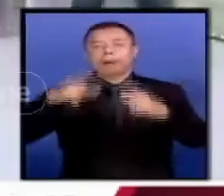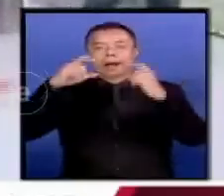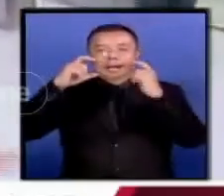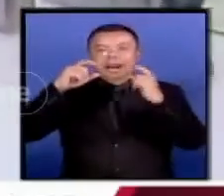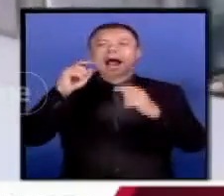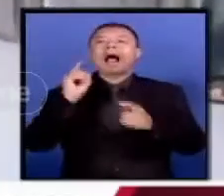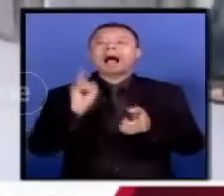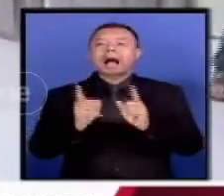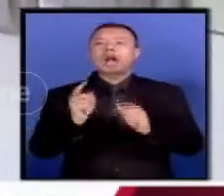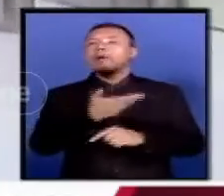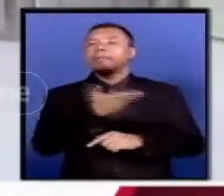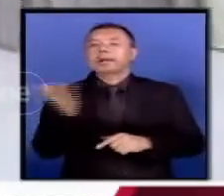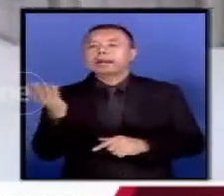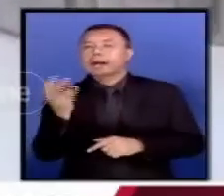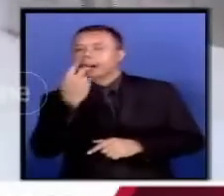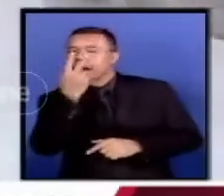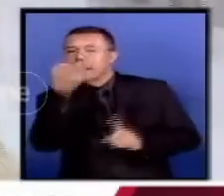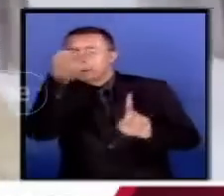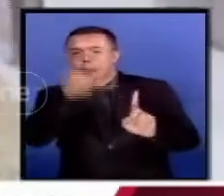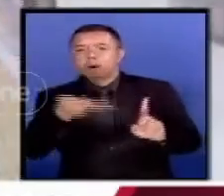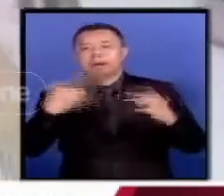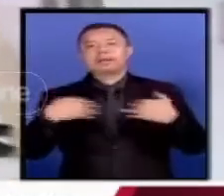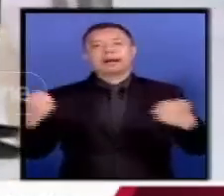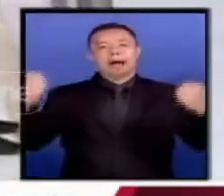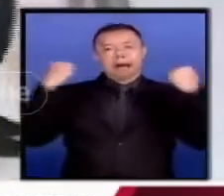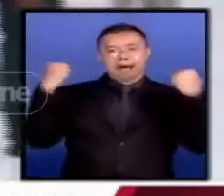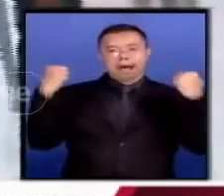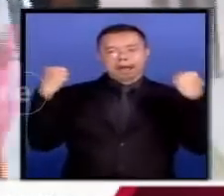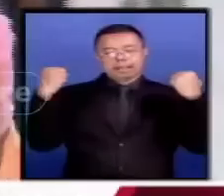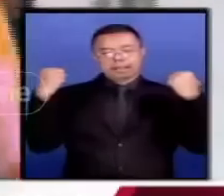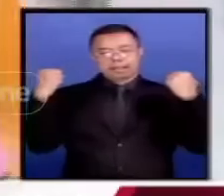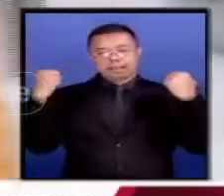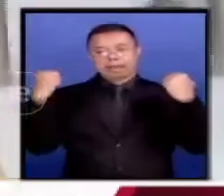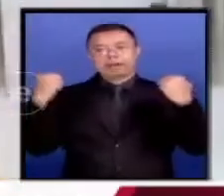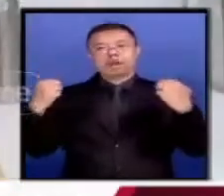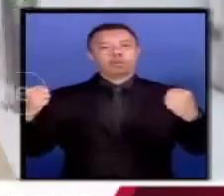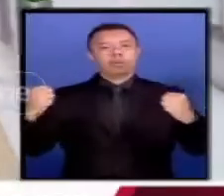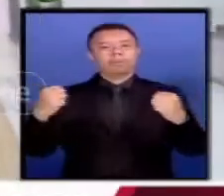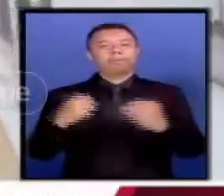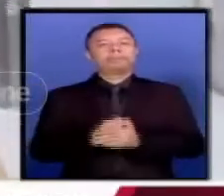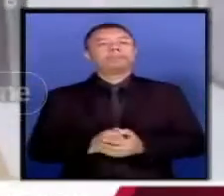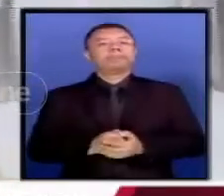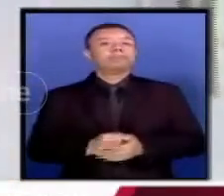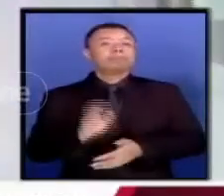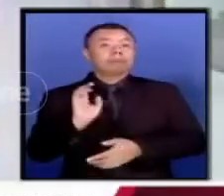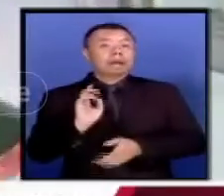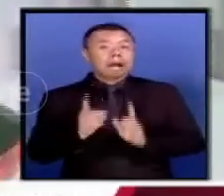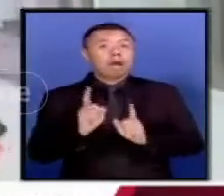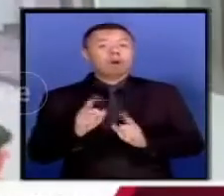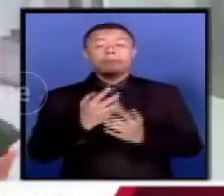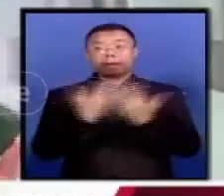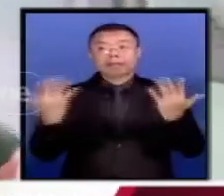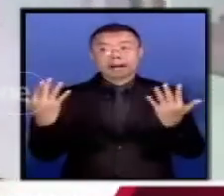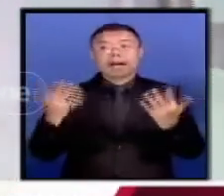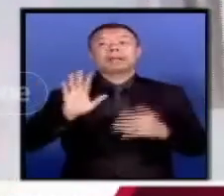masker apabila memang mereka dikatakan dalam kategori dan juga kondisi tubuh yang fit dan juga sehat. Dan apabila